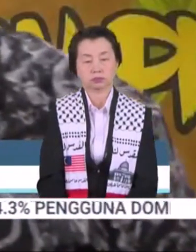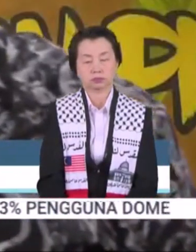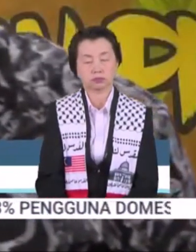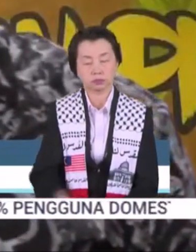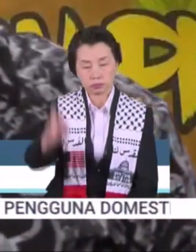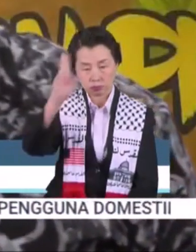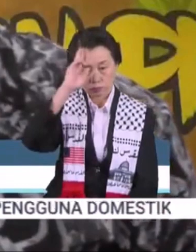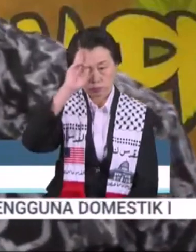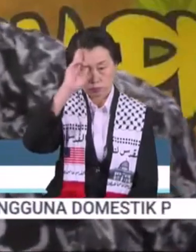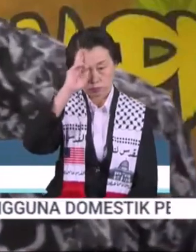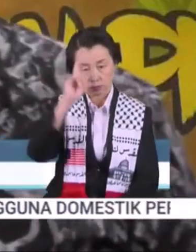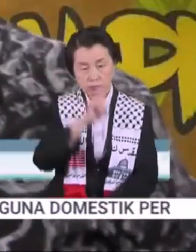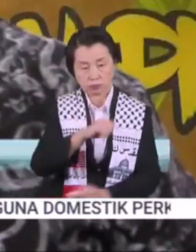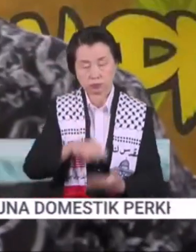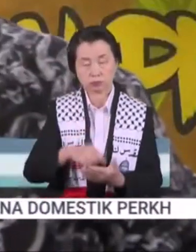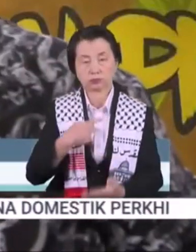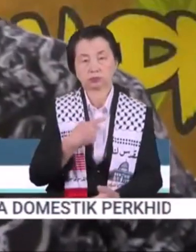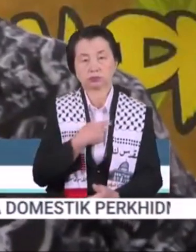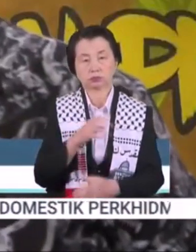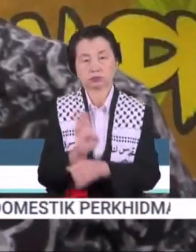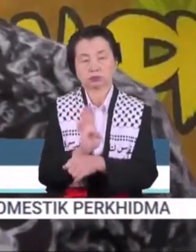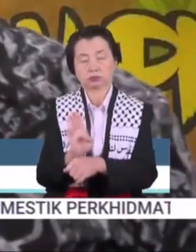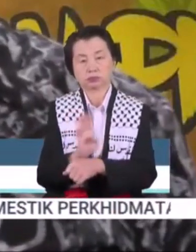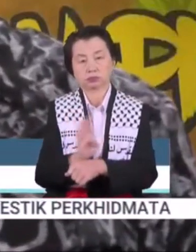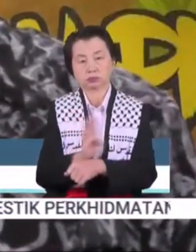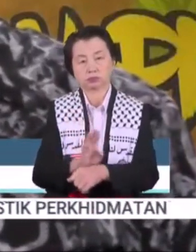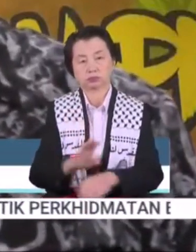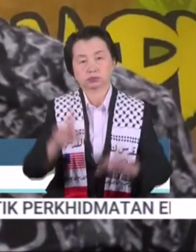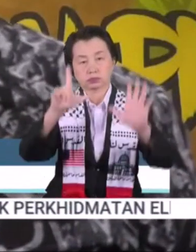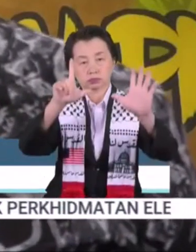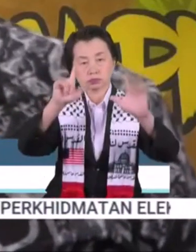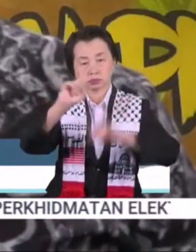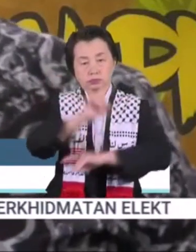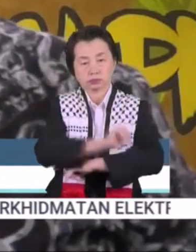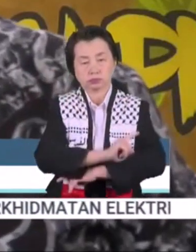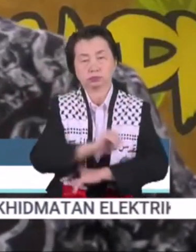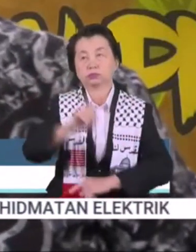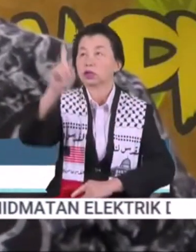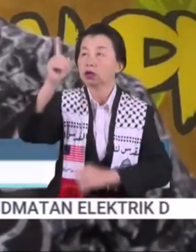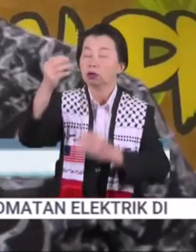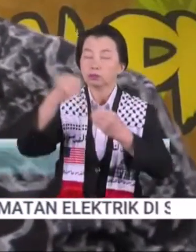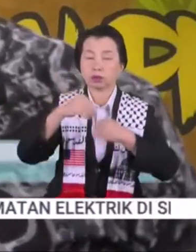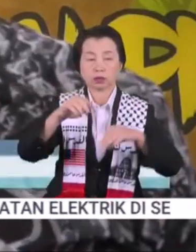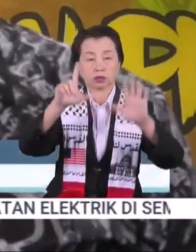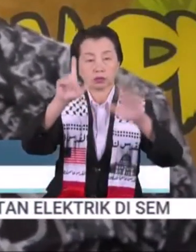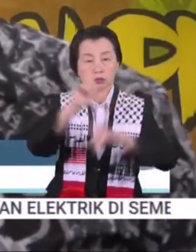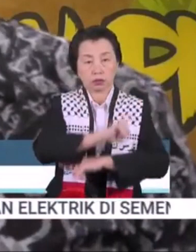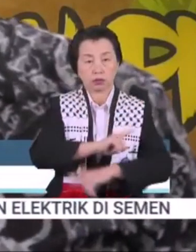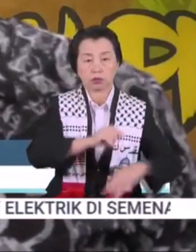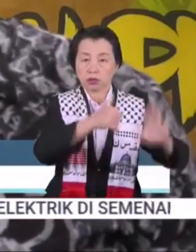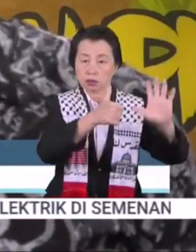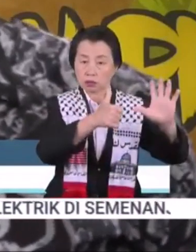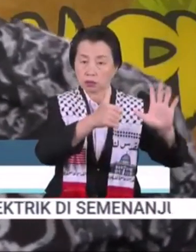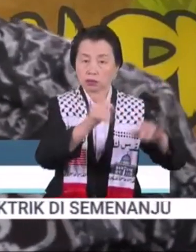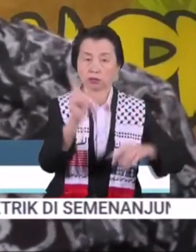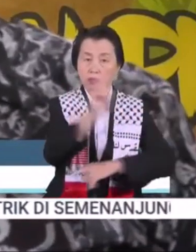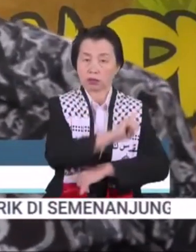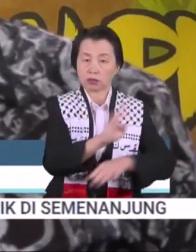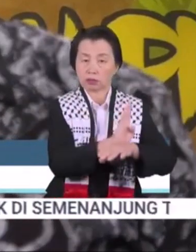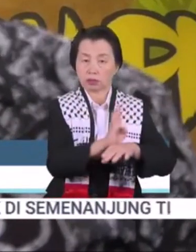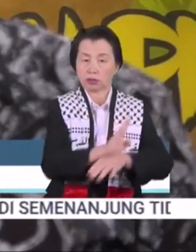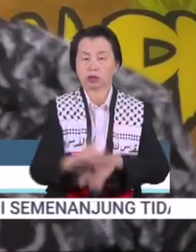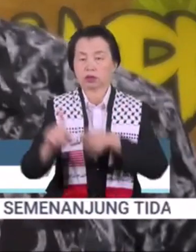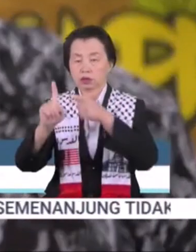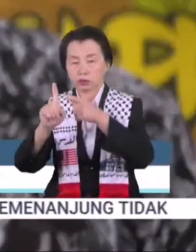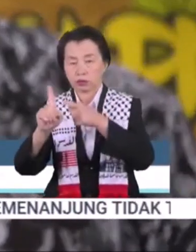Seperti mana hari ini kita di sini berniaga 7 hari. Allah Ta'ala bagi dekat kita 7 hari, 6 hari untuk kita berniaga,